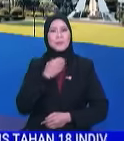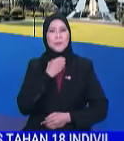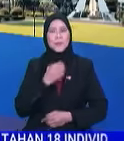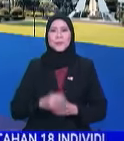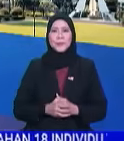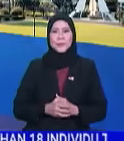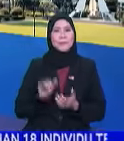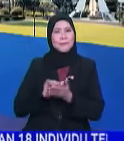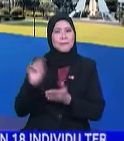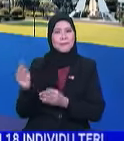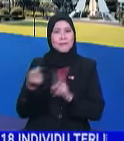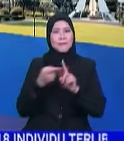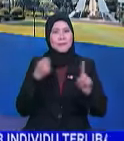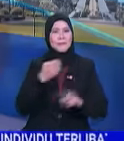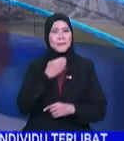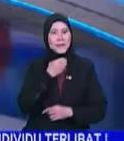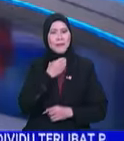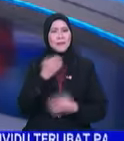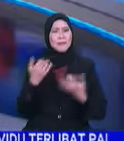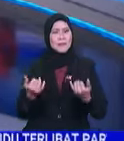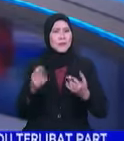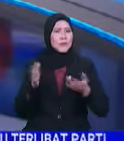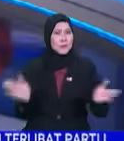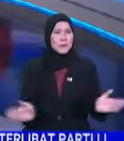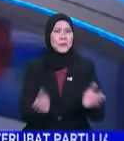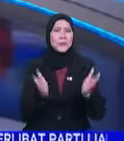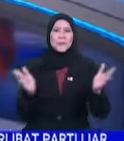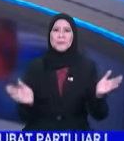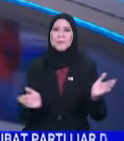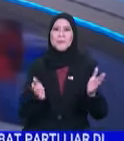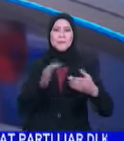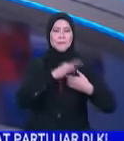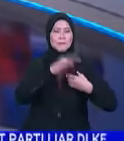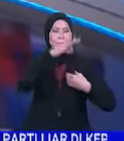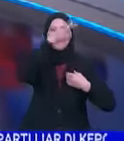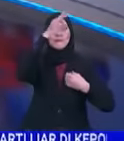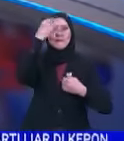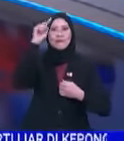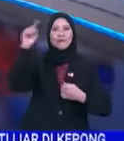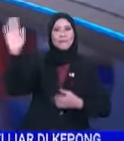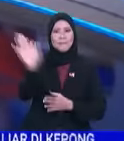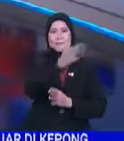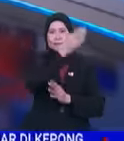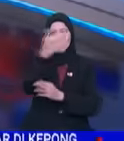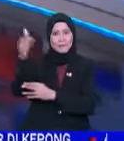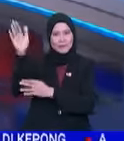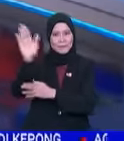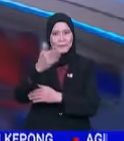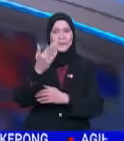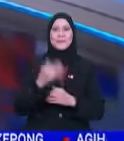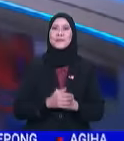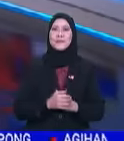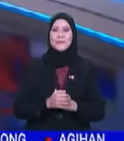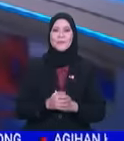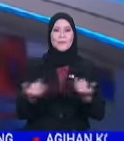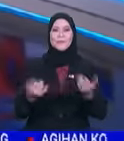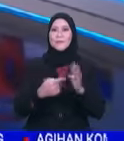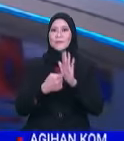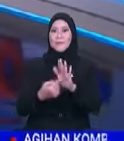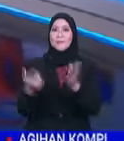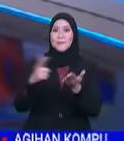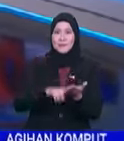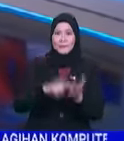paparan berita dari Perak. Ayuh terus kita semarakkan sambutan Bulan Kebangsaan dengan kibaran jalur gemilang. Untuk paparan